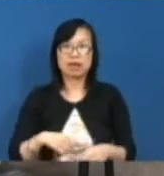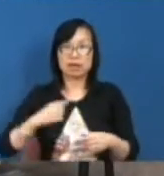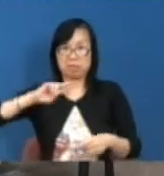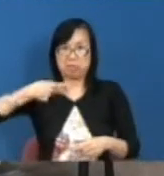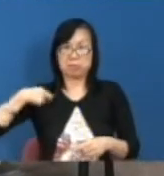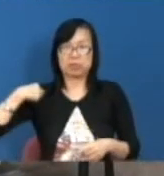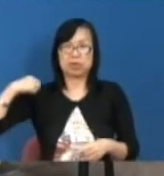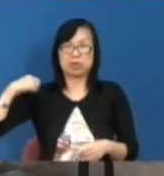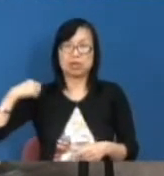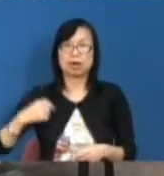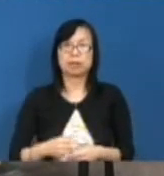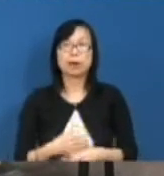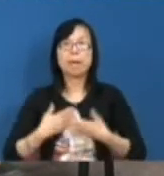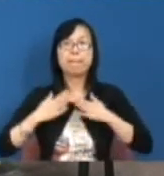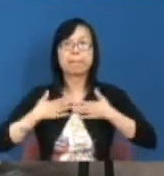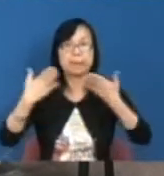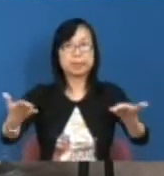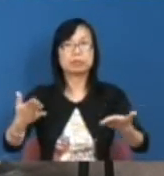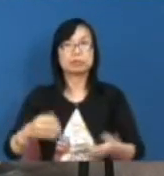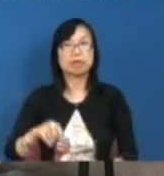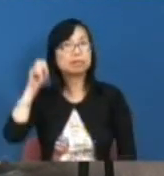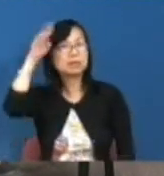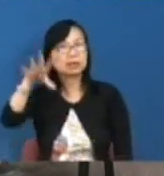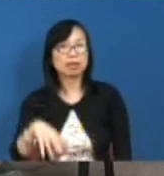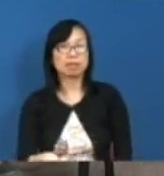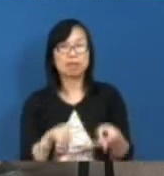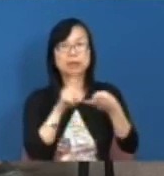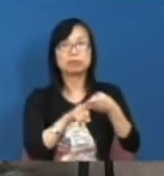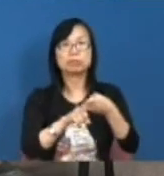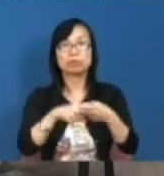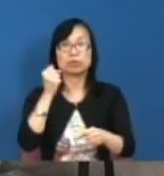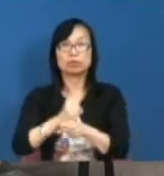衫，想去表達自己意見。咁你民主黨做過乜嘢咧？真係